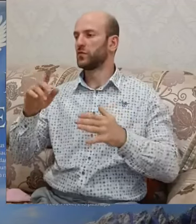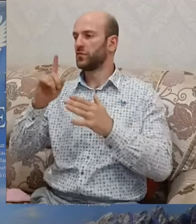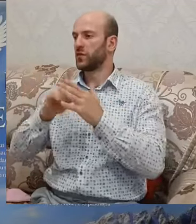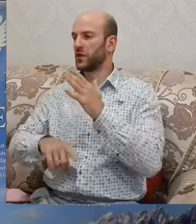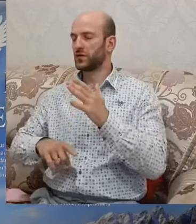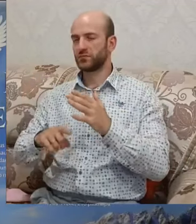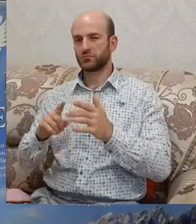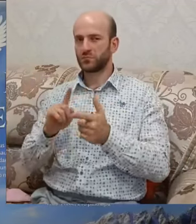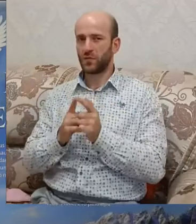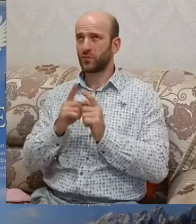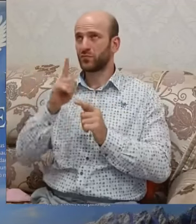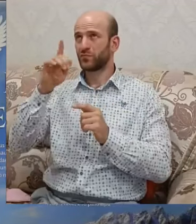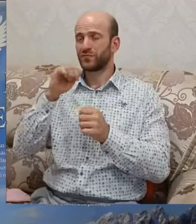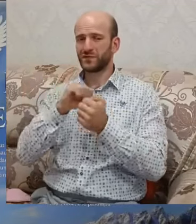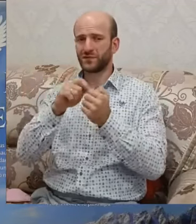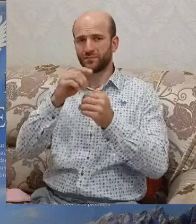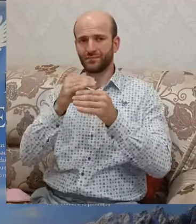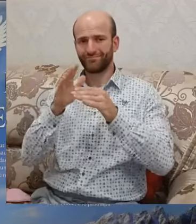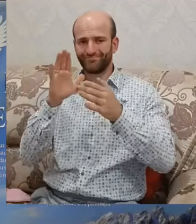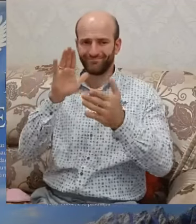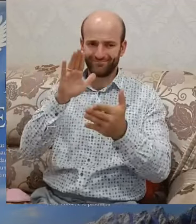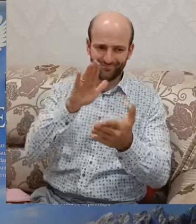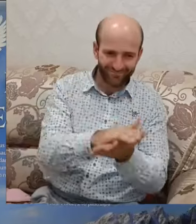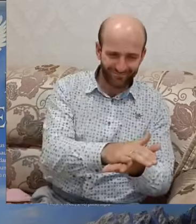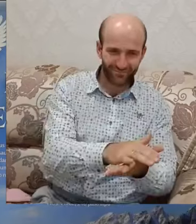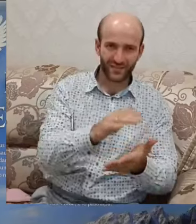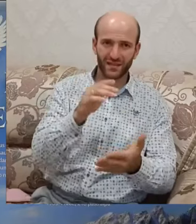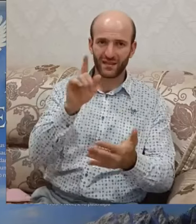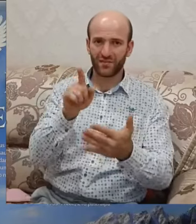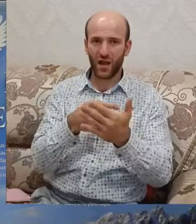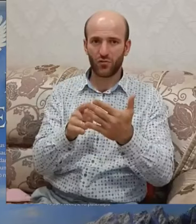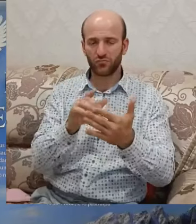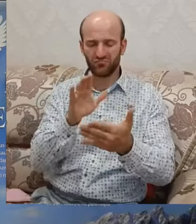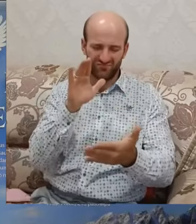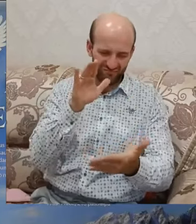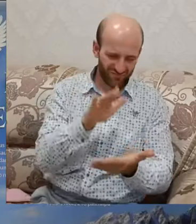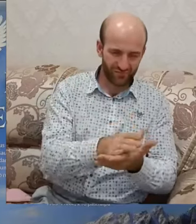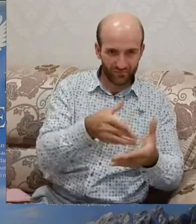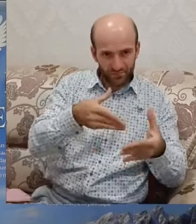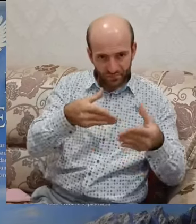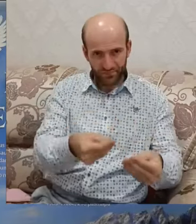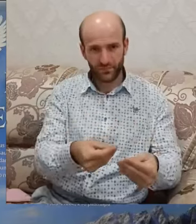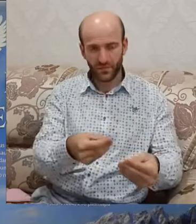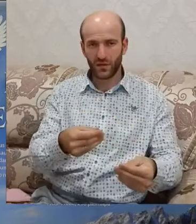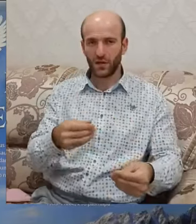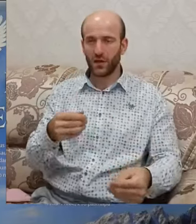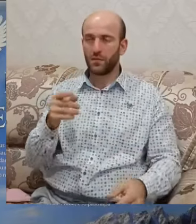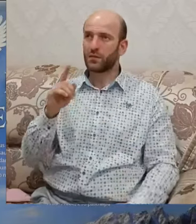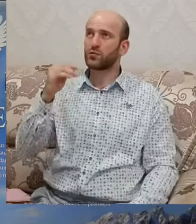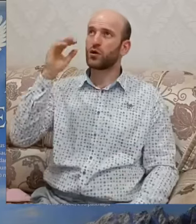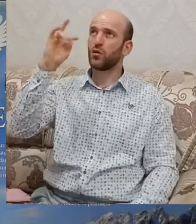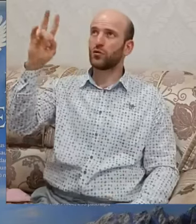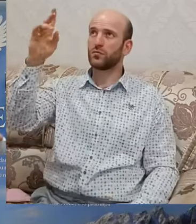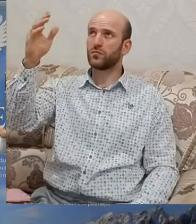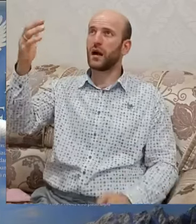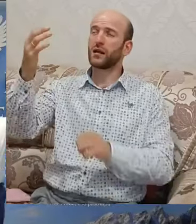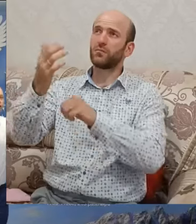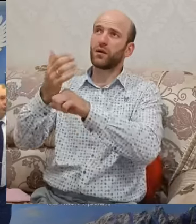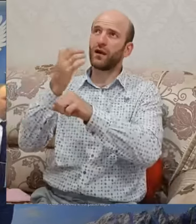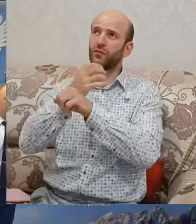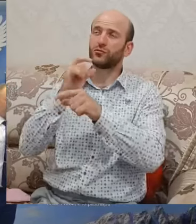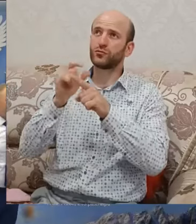kiekvieną suspaudimą. Которое он посылает, оно уже победило любое давление. Todėl Dievo žodžio tikėjimas turi